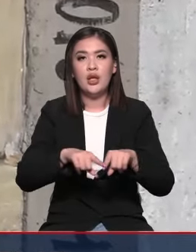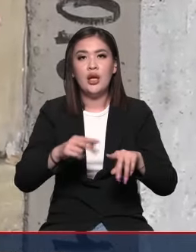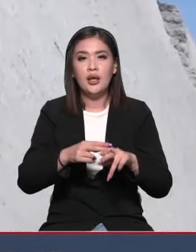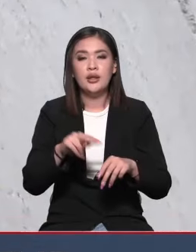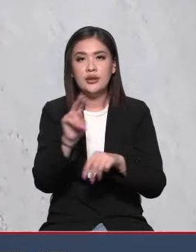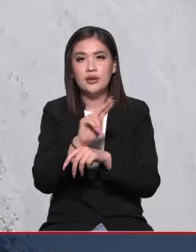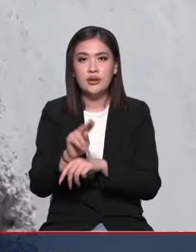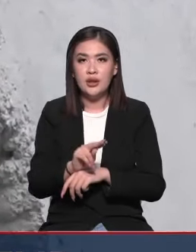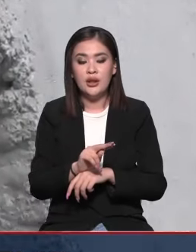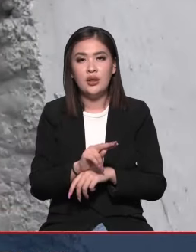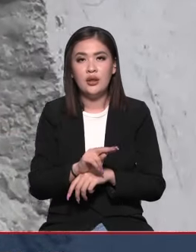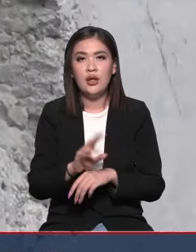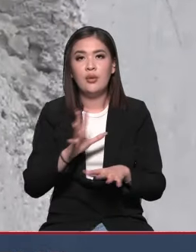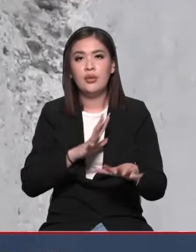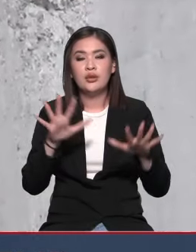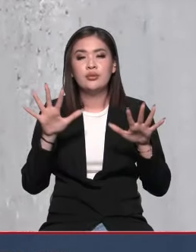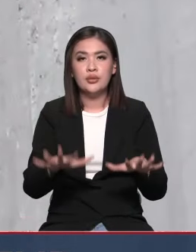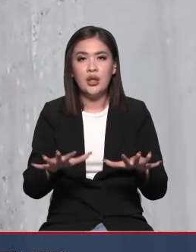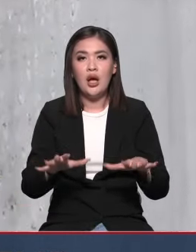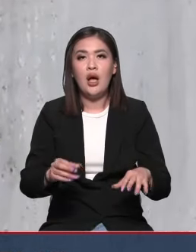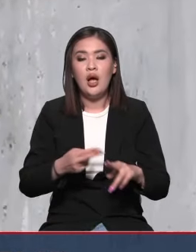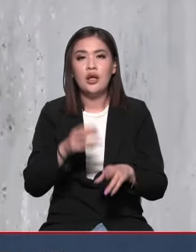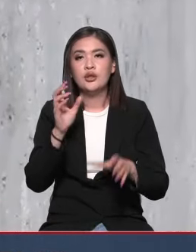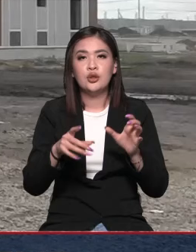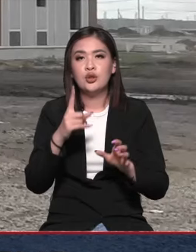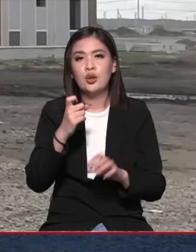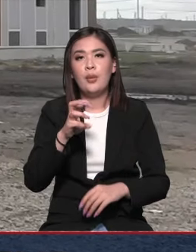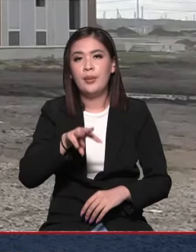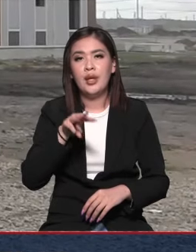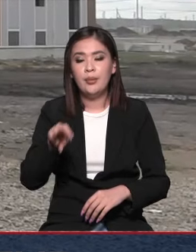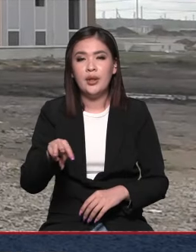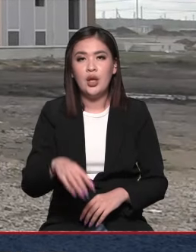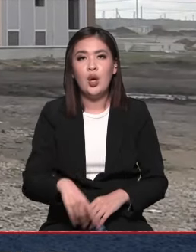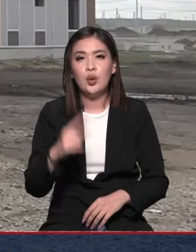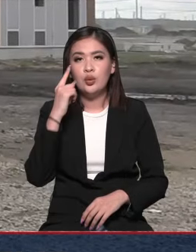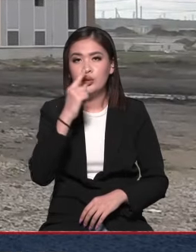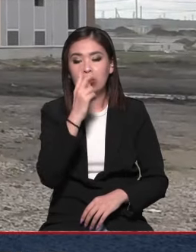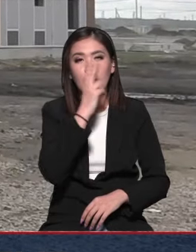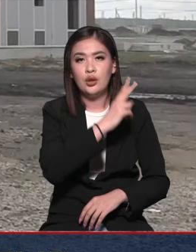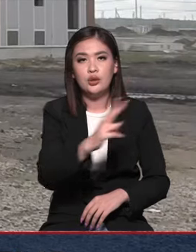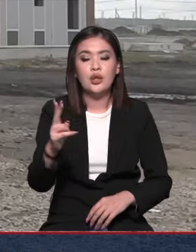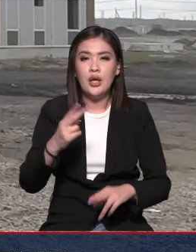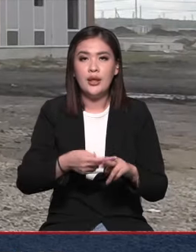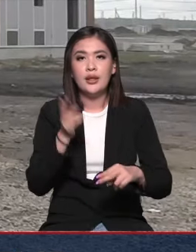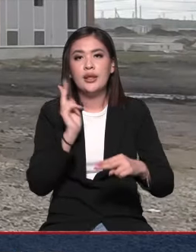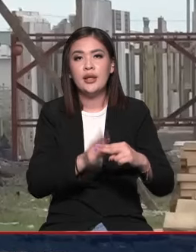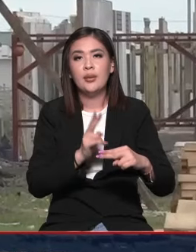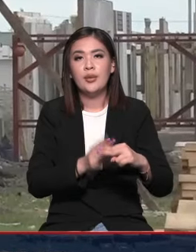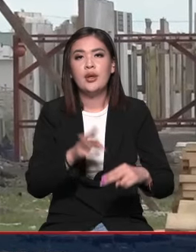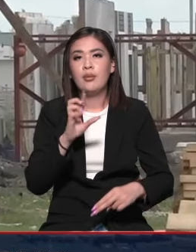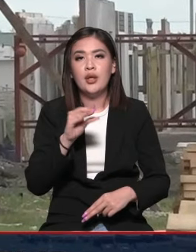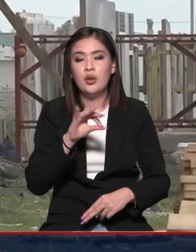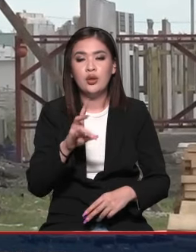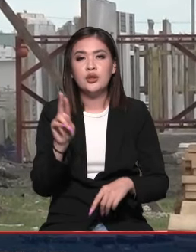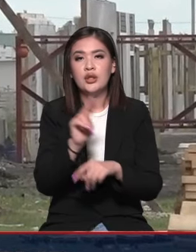изделия расположен утеплитель толщиной 100 миллиметров. Көздің жауын алатын мына үйлер темір-бетон панельден